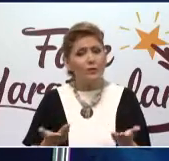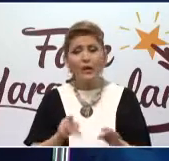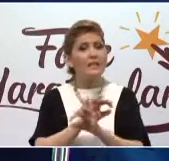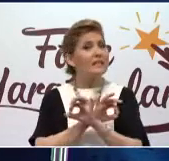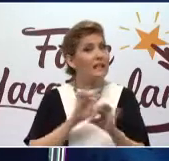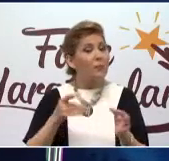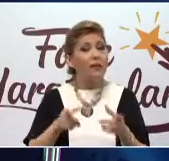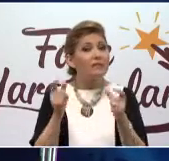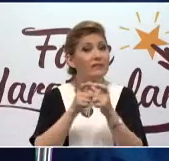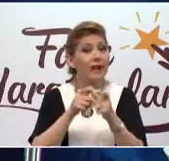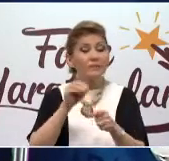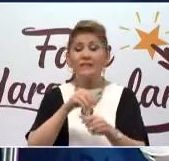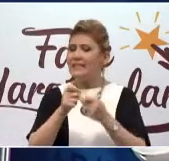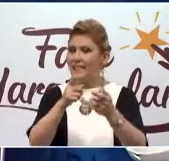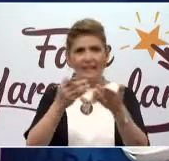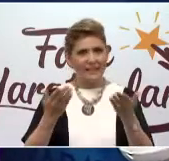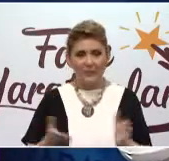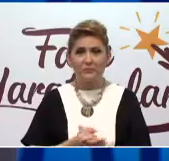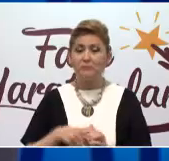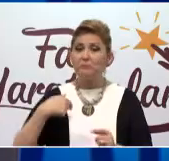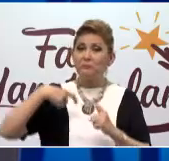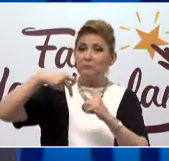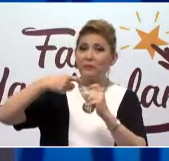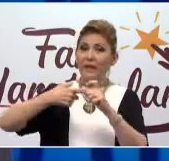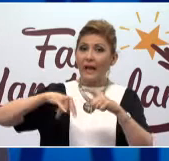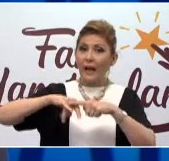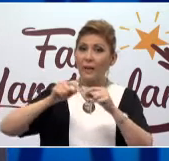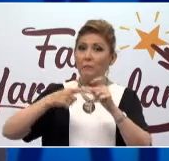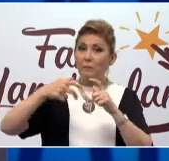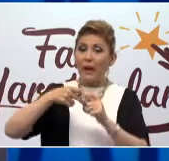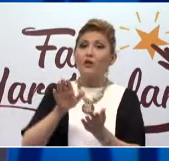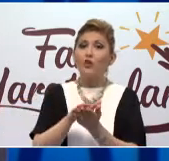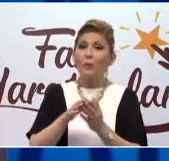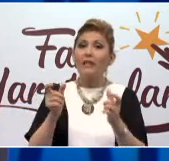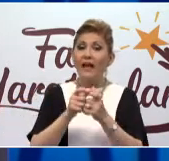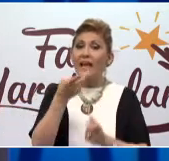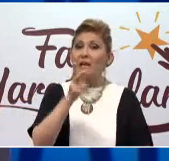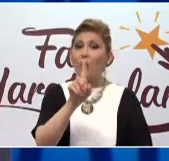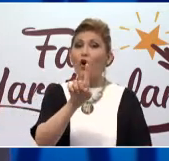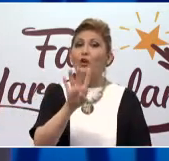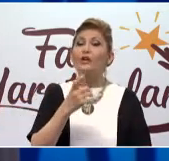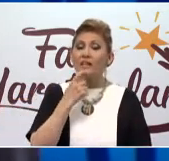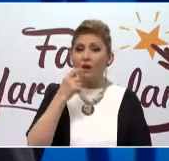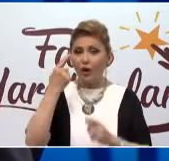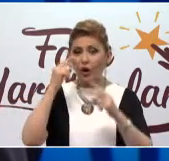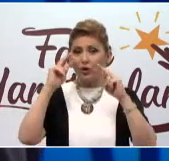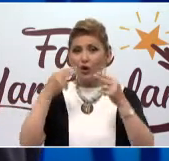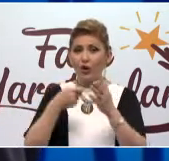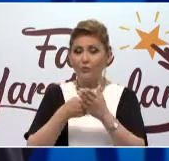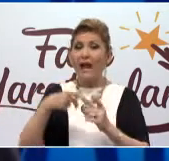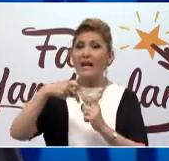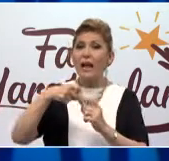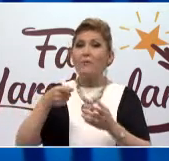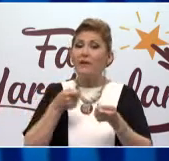olarak derneğinizin işlevi nedir? Rehber Köpekler Derneği 2014 yılında görme engellilere rehber köpek yetiştirmek